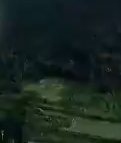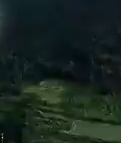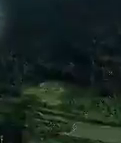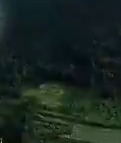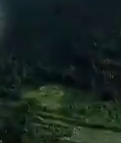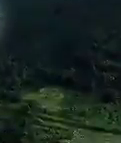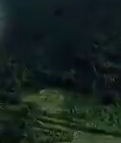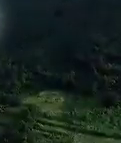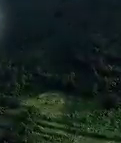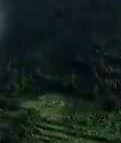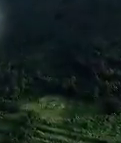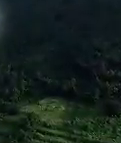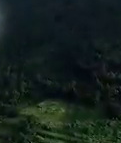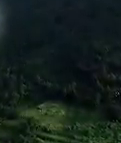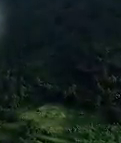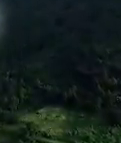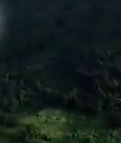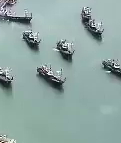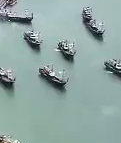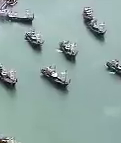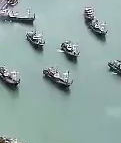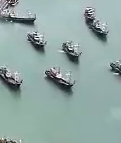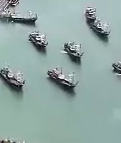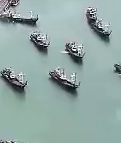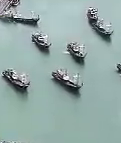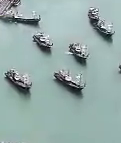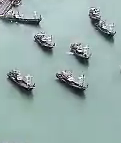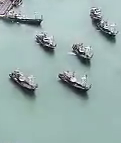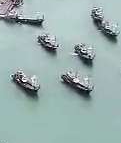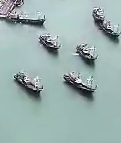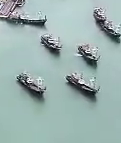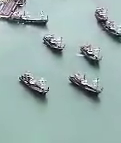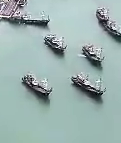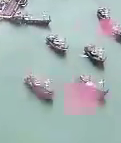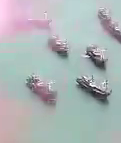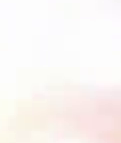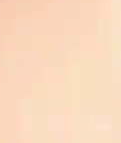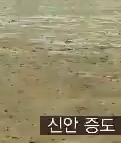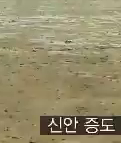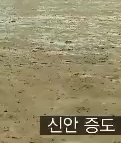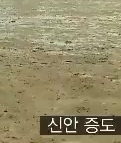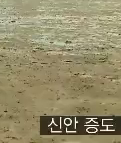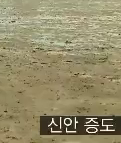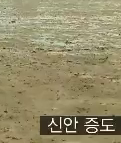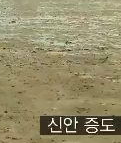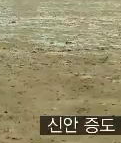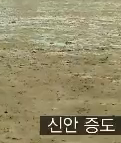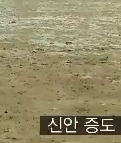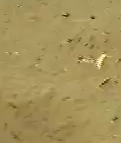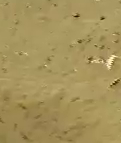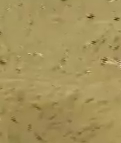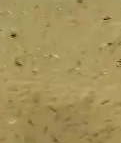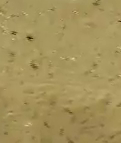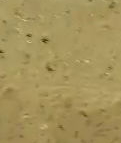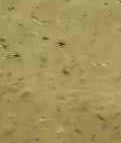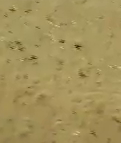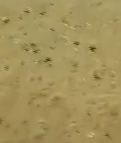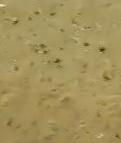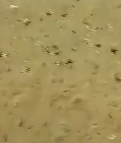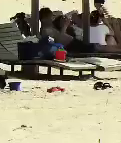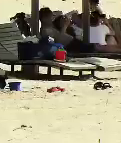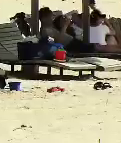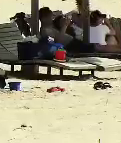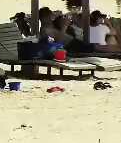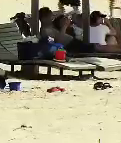천의 다도해 2200여 개의 섬에는 남도인의 숨결이 녹아 있습니다. 푸른 바다와 초록빛